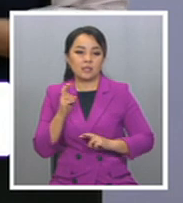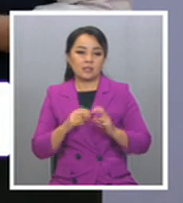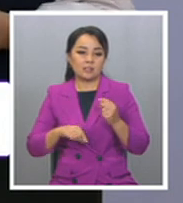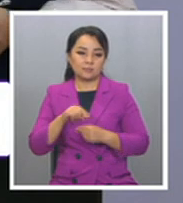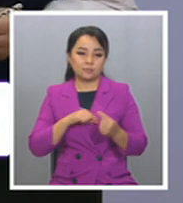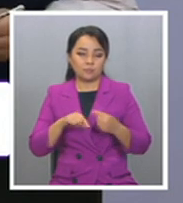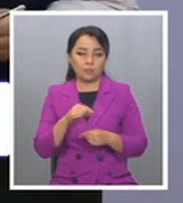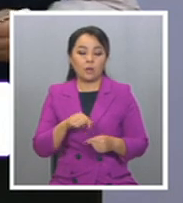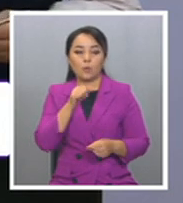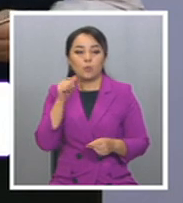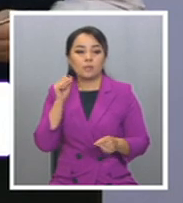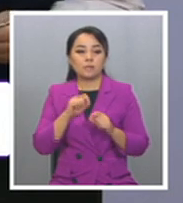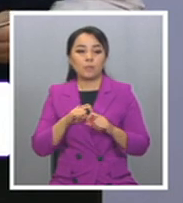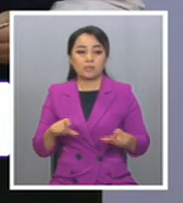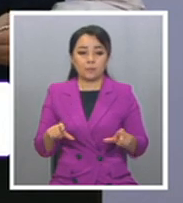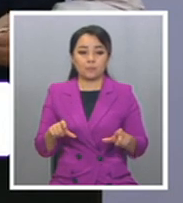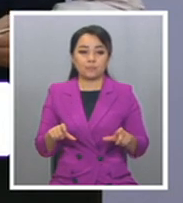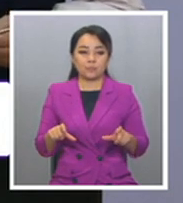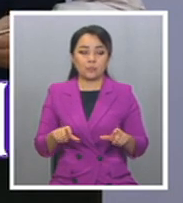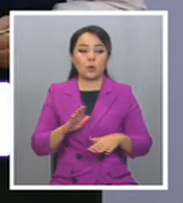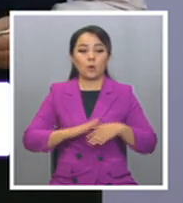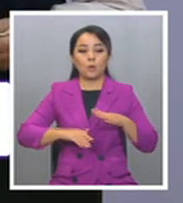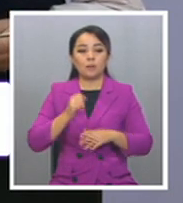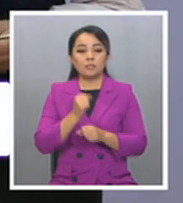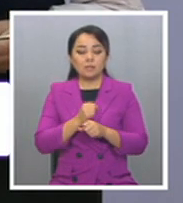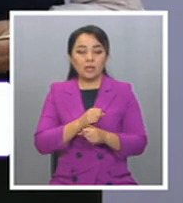Өткен сабақта қолөнер мен кәсіптер